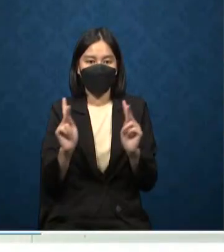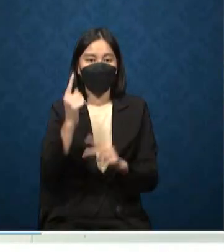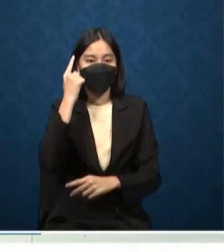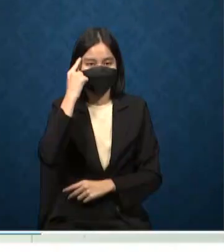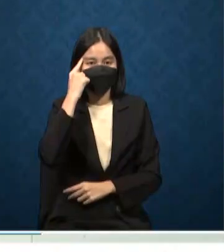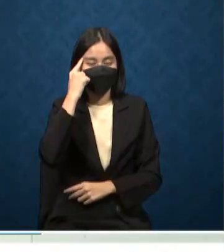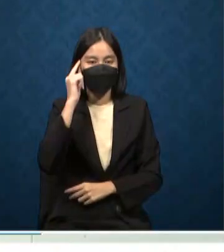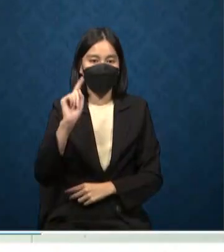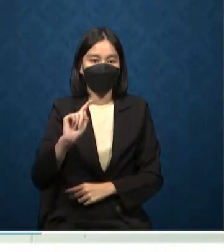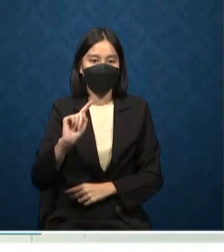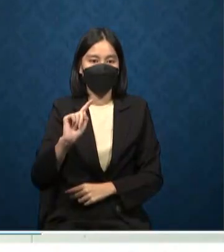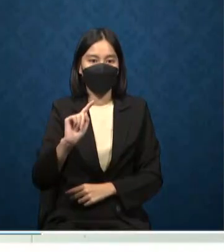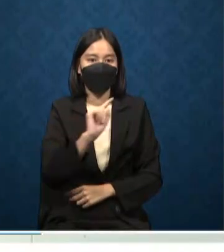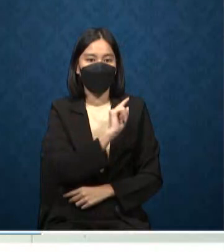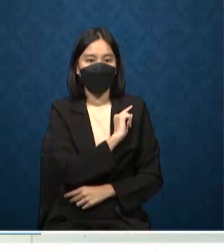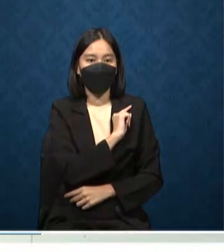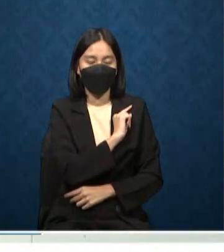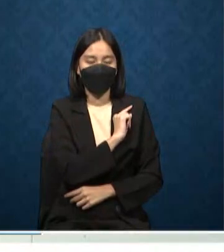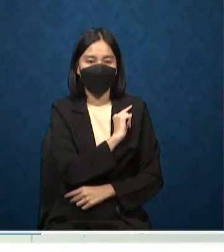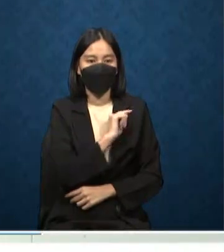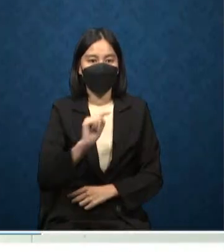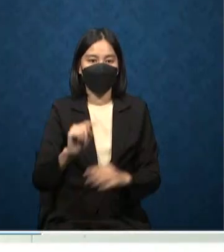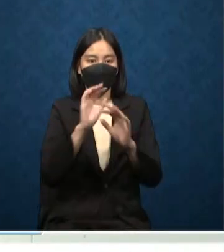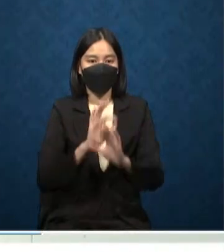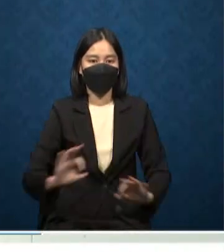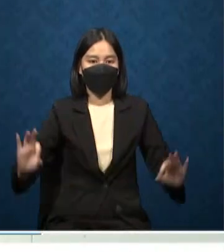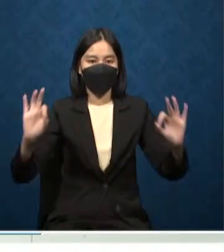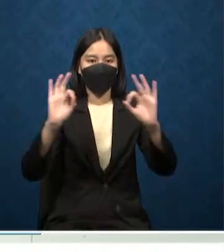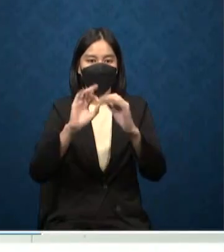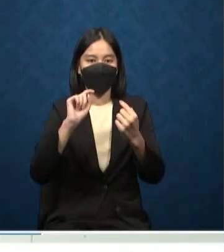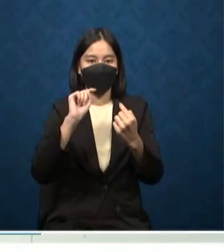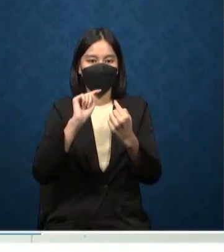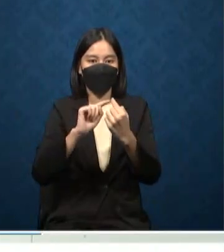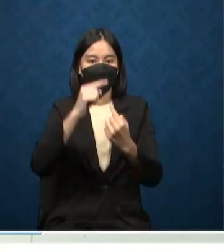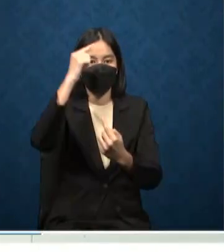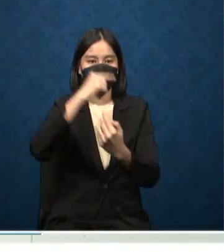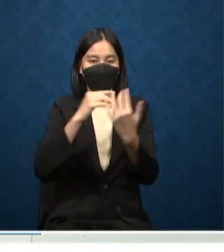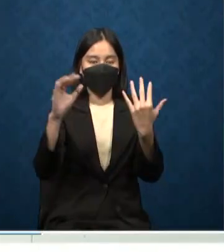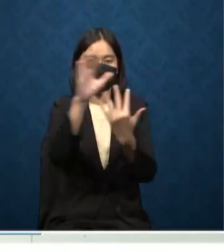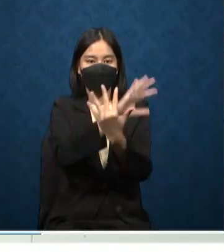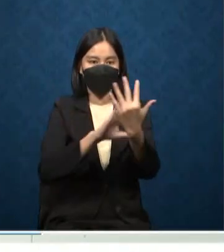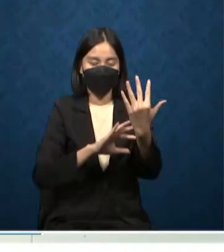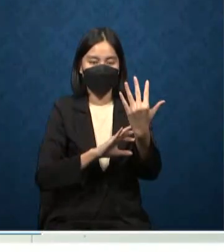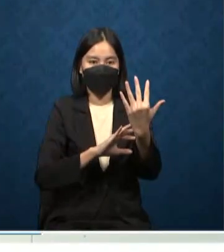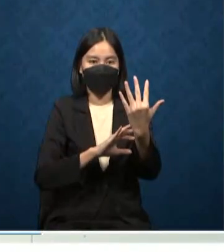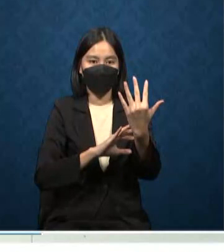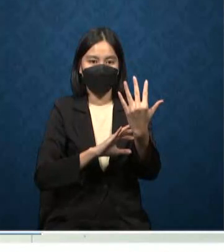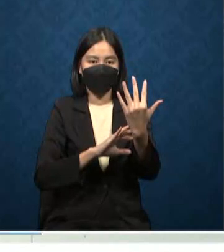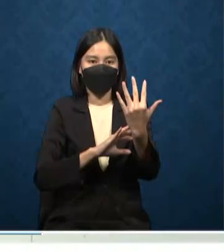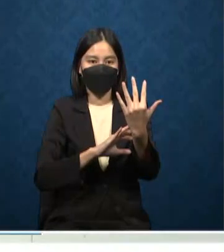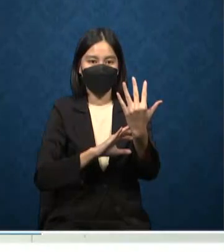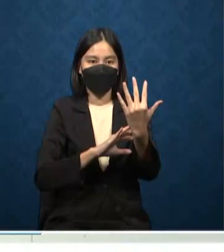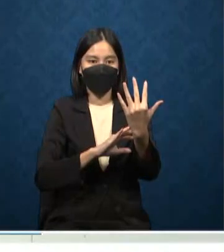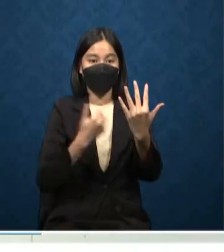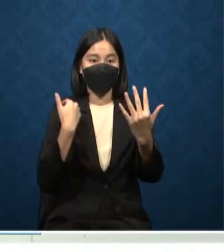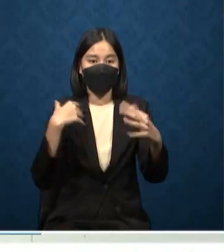ดีว่าภารกิจดังกล่าวมีความสำคัญยิ่งต่อชาติบ้านเมืองจึงต้องดำเนินจัด